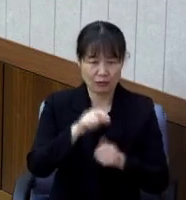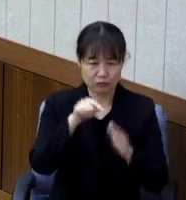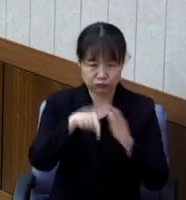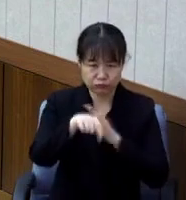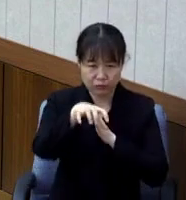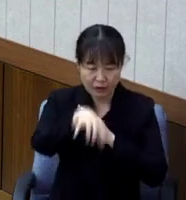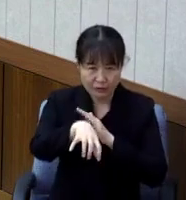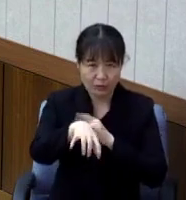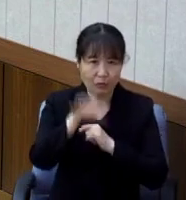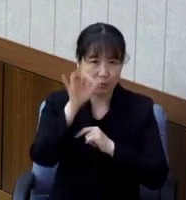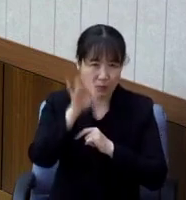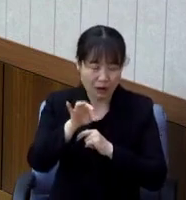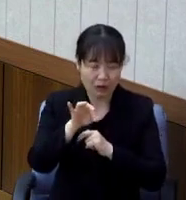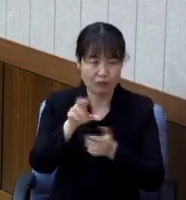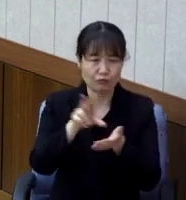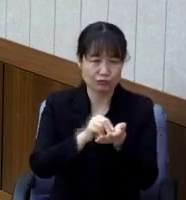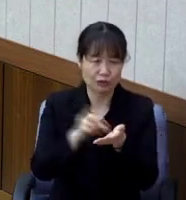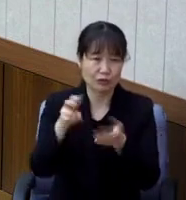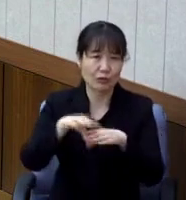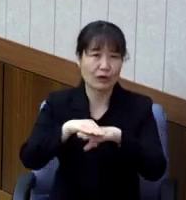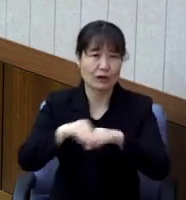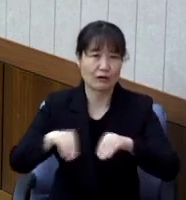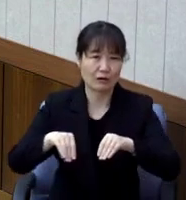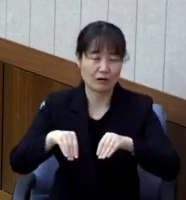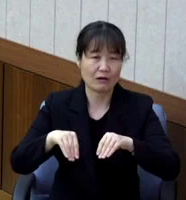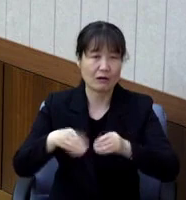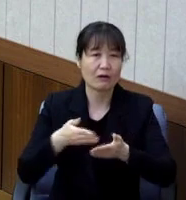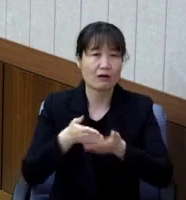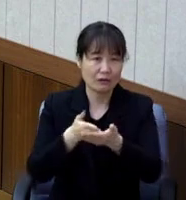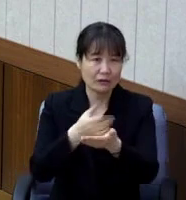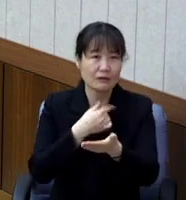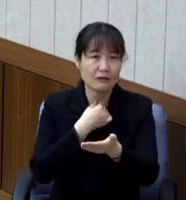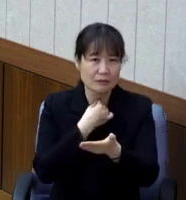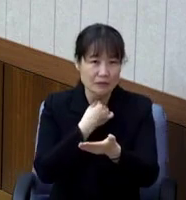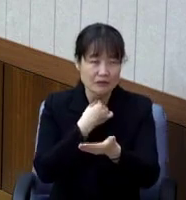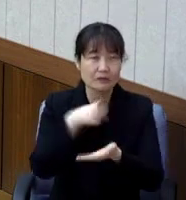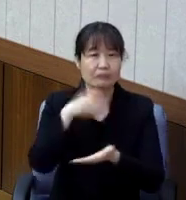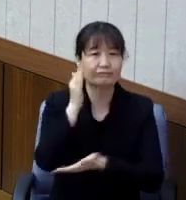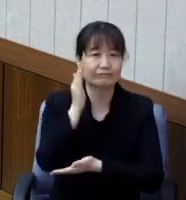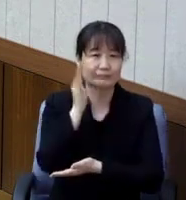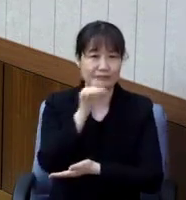다녀와서 문제점과 해결책을 제시하고자 이 자리에 섰습니다.